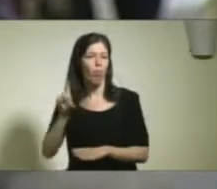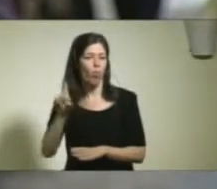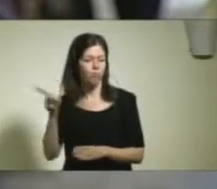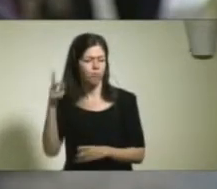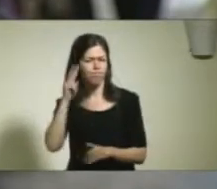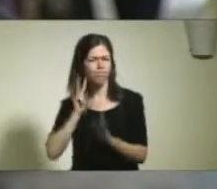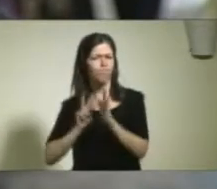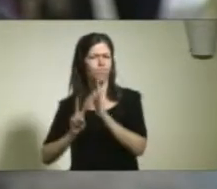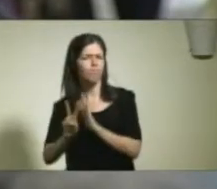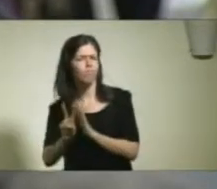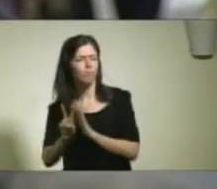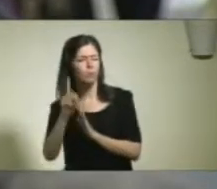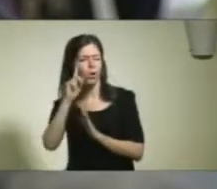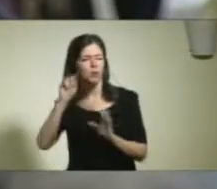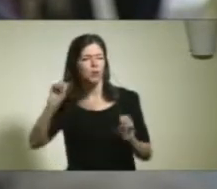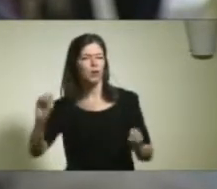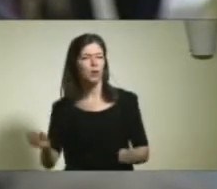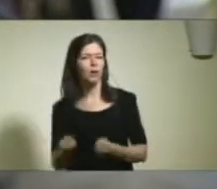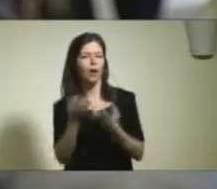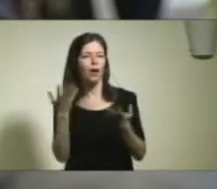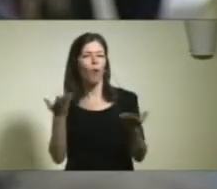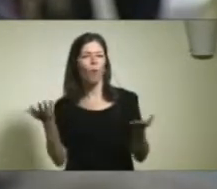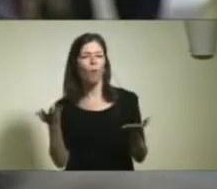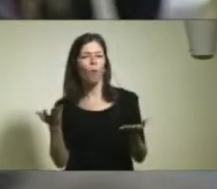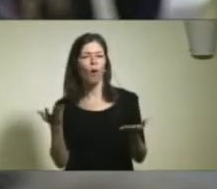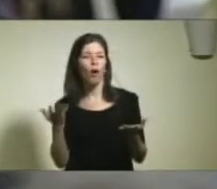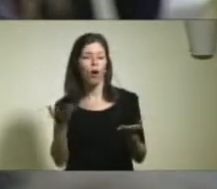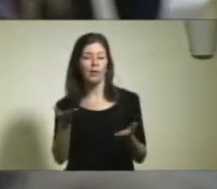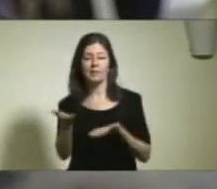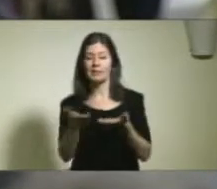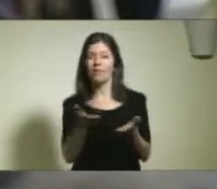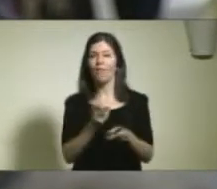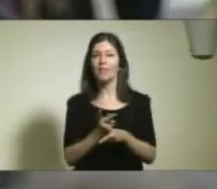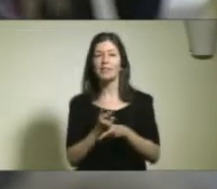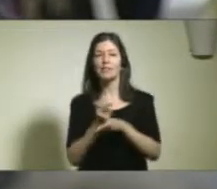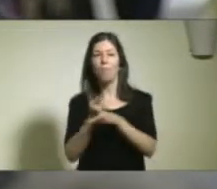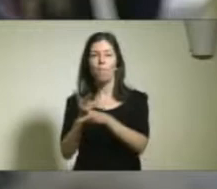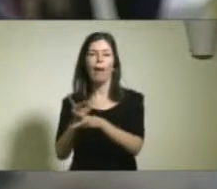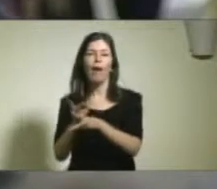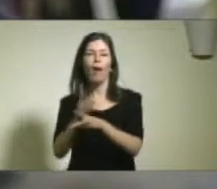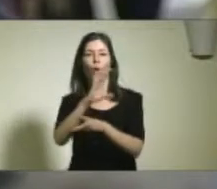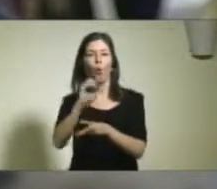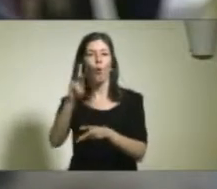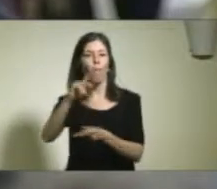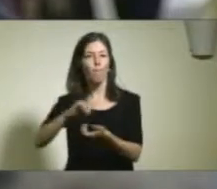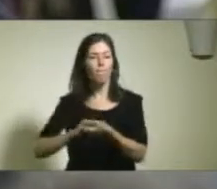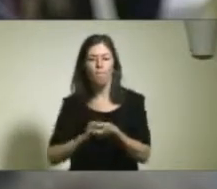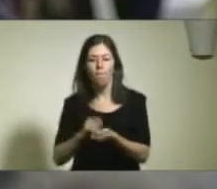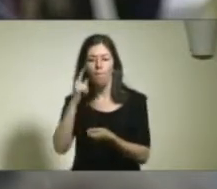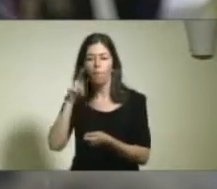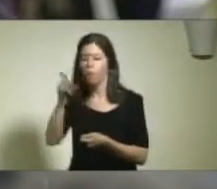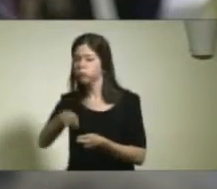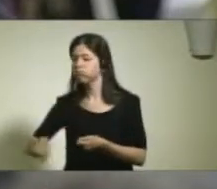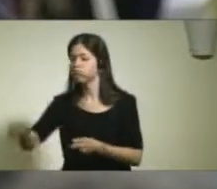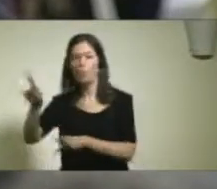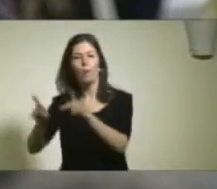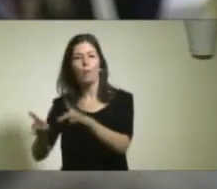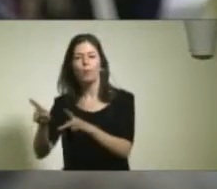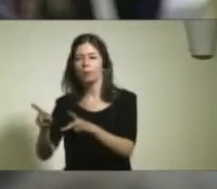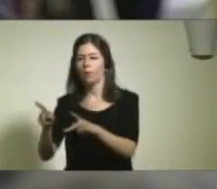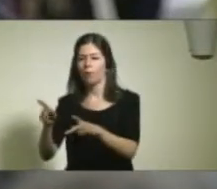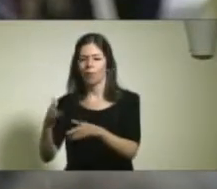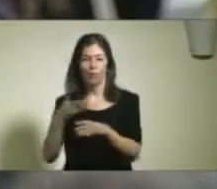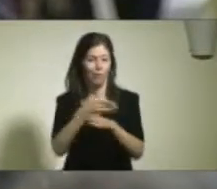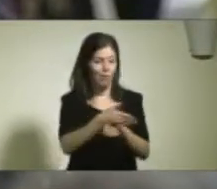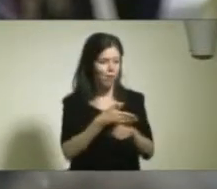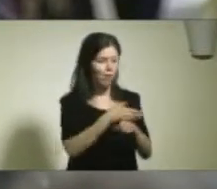la création d'un prêt ou d'un service de prêt coopératif pour les gens qui seraient délaissés par